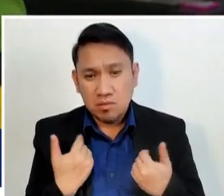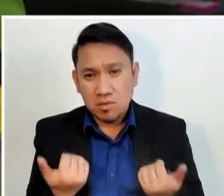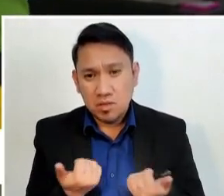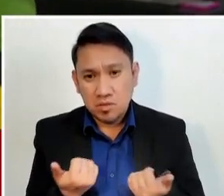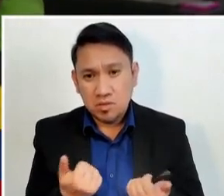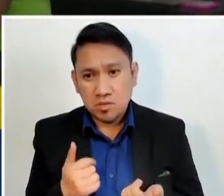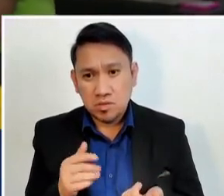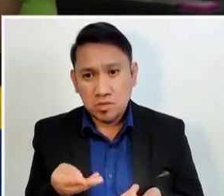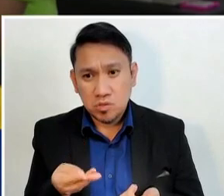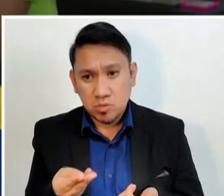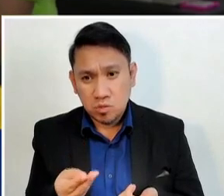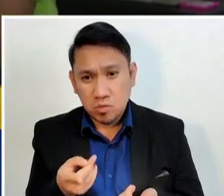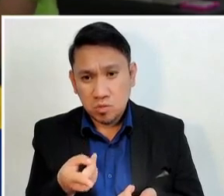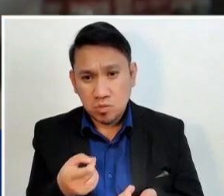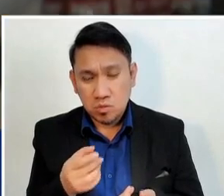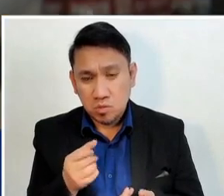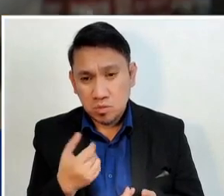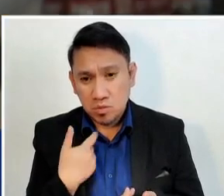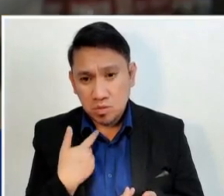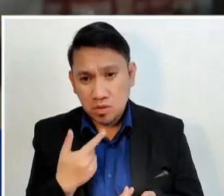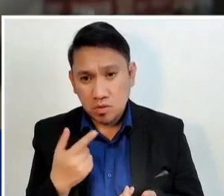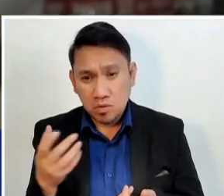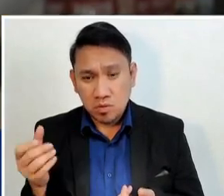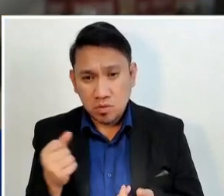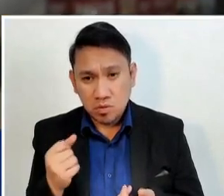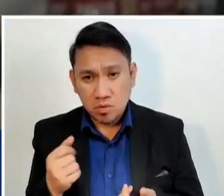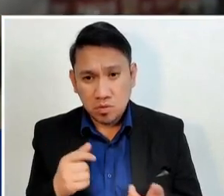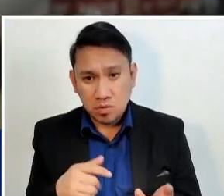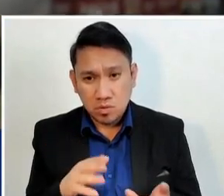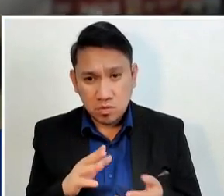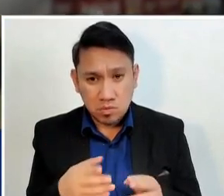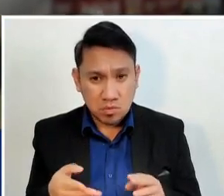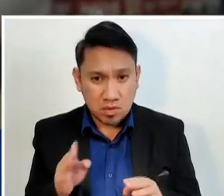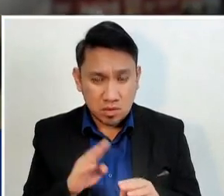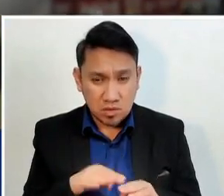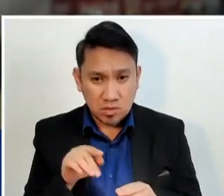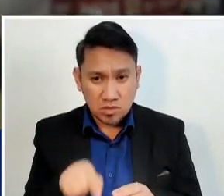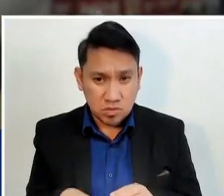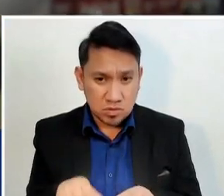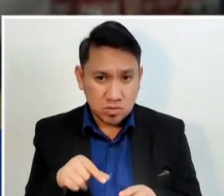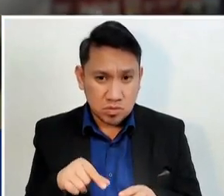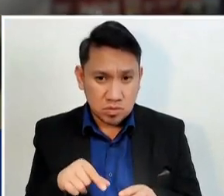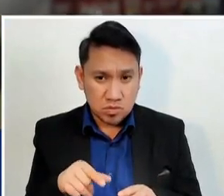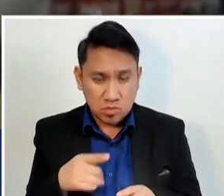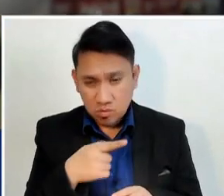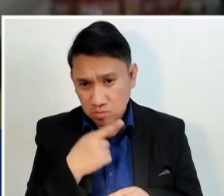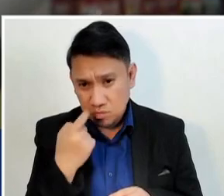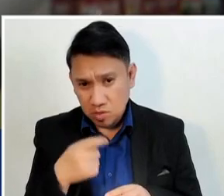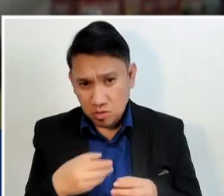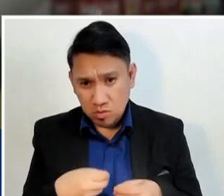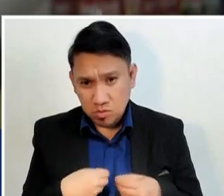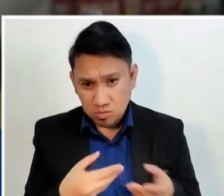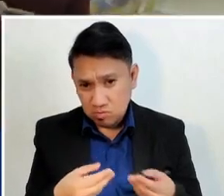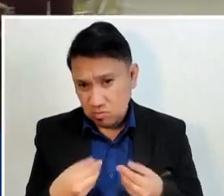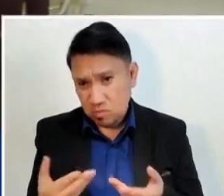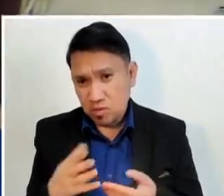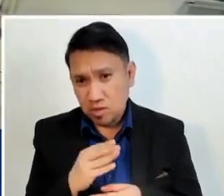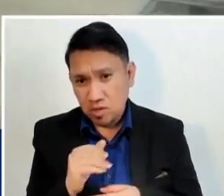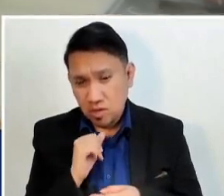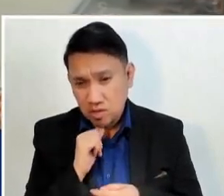chains, kumukuha lang naman kami sa distributors. That's why they say tumataas ang bilihin. It's because of distribution issues and not